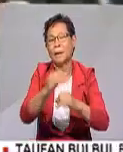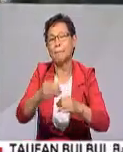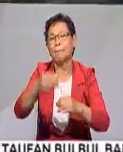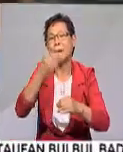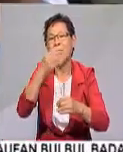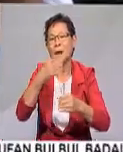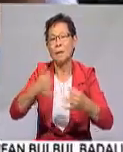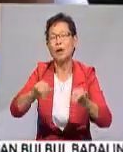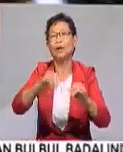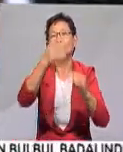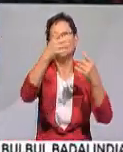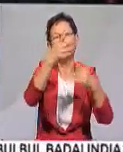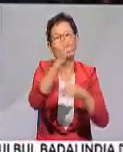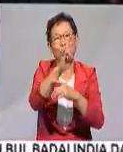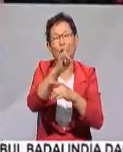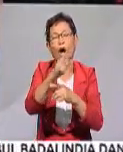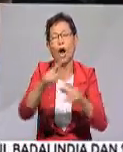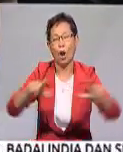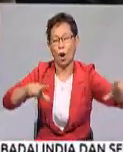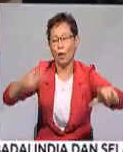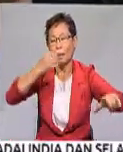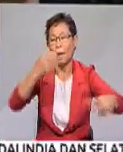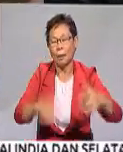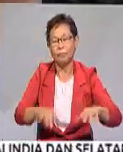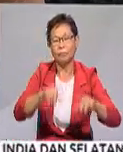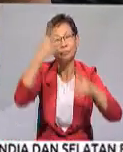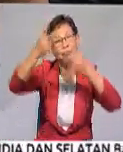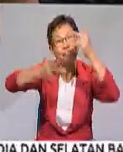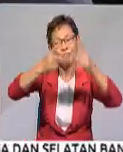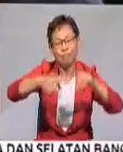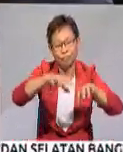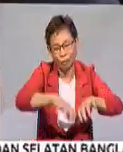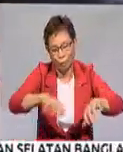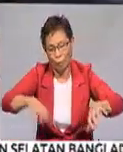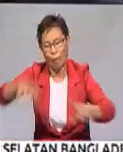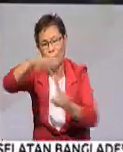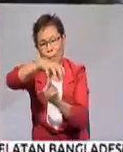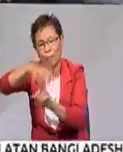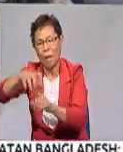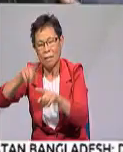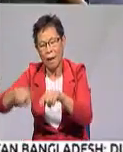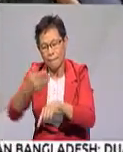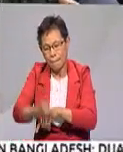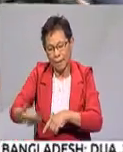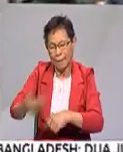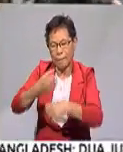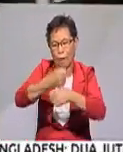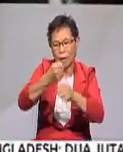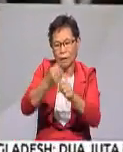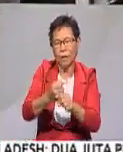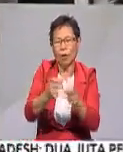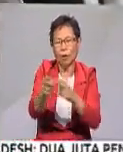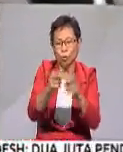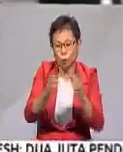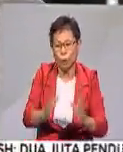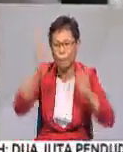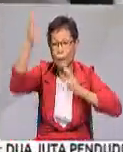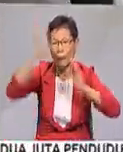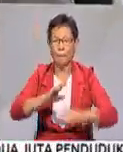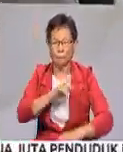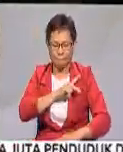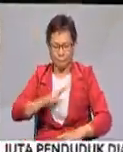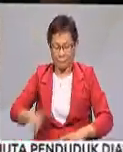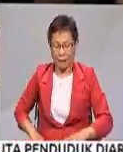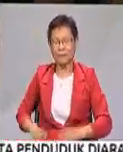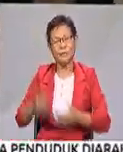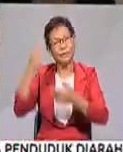buah lori makanan. Kemudian baginda melawat tapak karnival yang menawarkan pelbagai barangan keluaran usahawan tempatan. Baginda juga